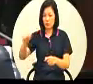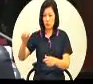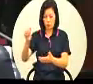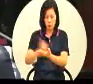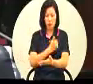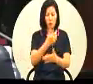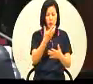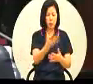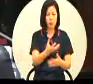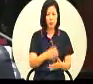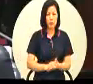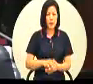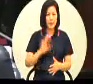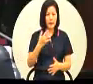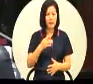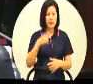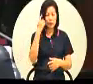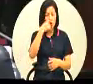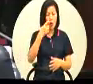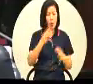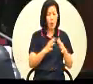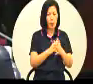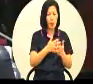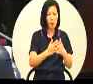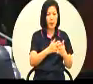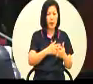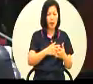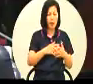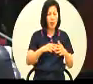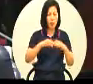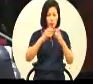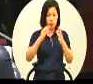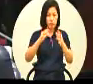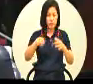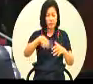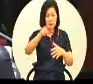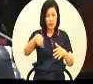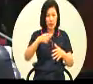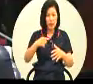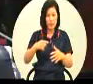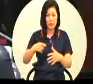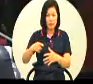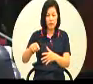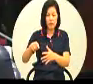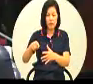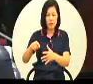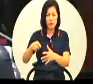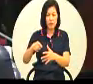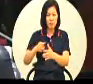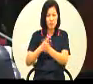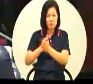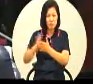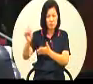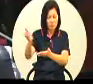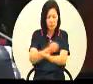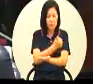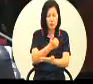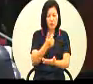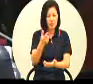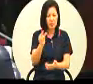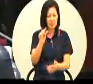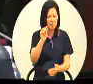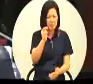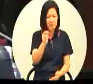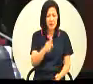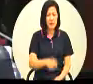赖日本食品的依赖度非常的低，所以一定的标准可能台湾标准也不一样。我请教市长，还